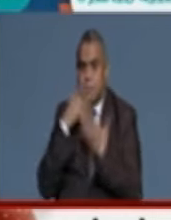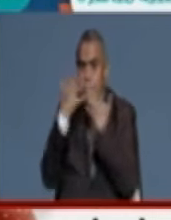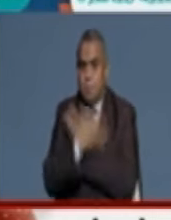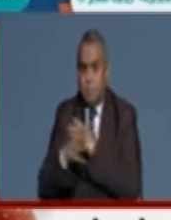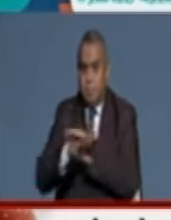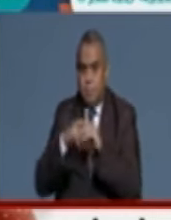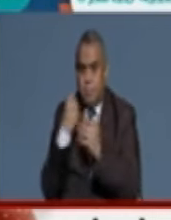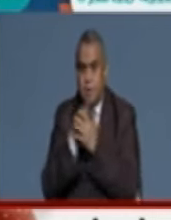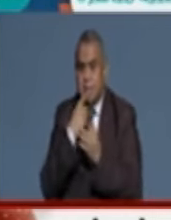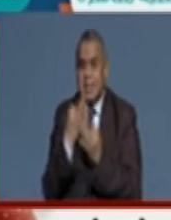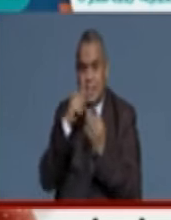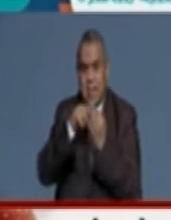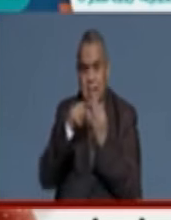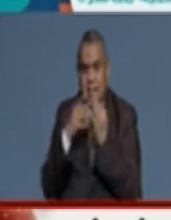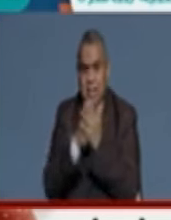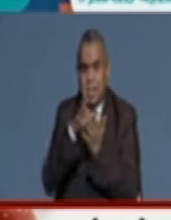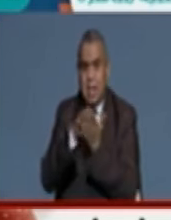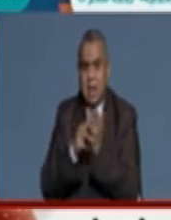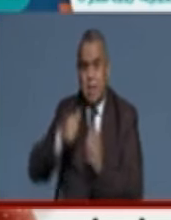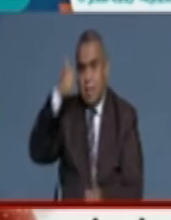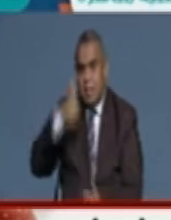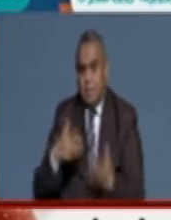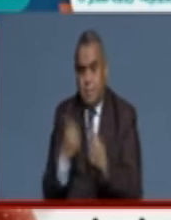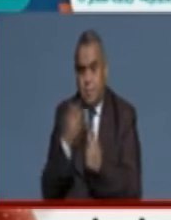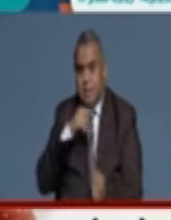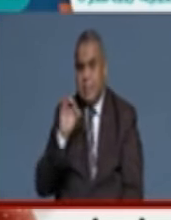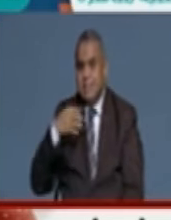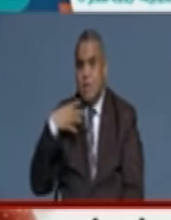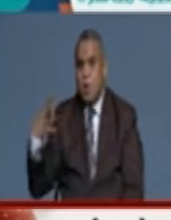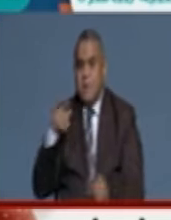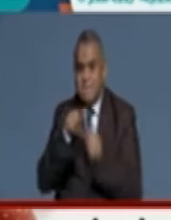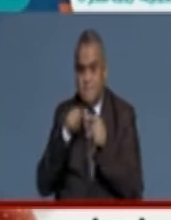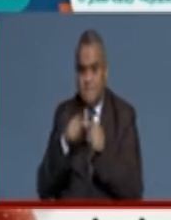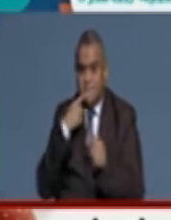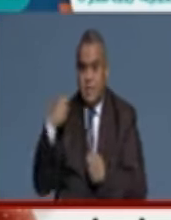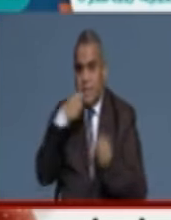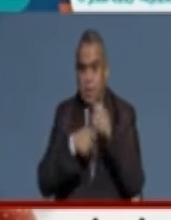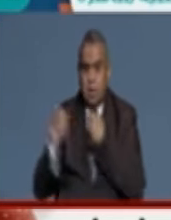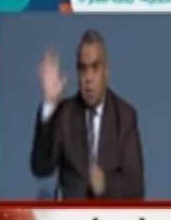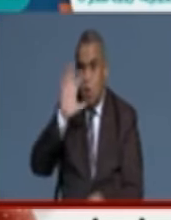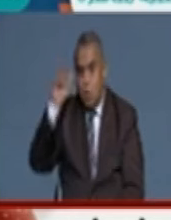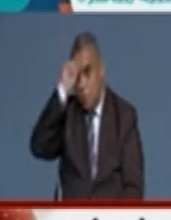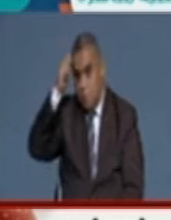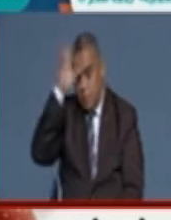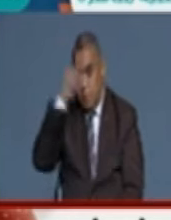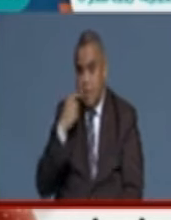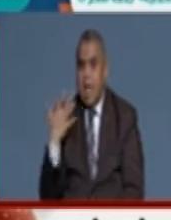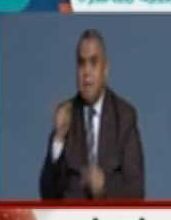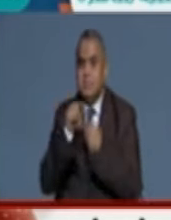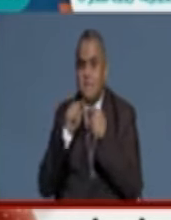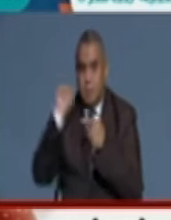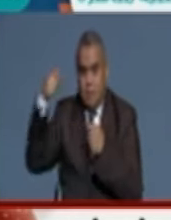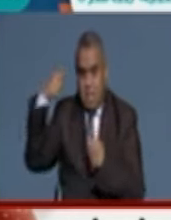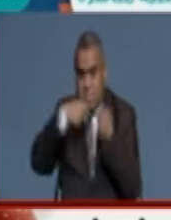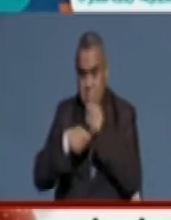3 طرق رئيسية. ابدأ ورجال الأعمال بنسبة 49%، استثمارات أجنبية مباشرة بنسبة 5%، بالإضافة